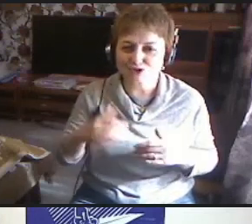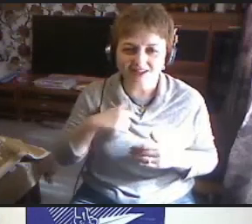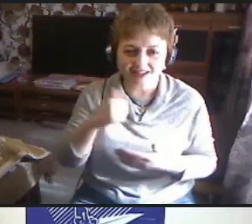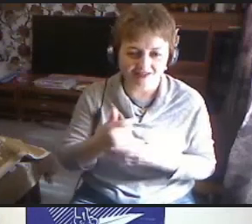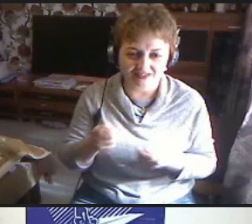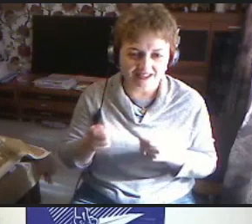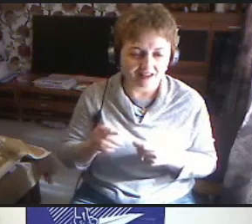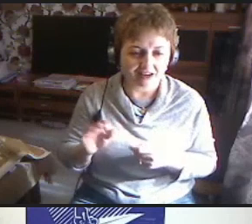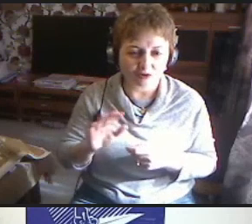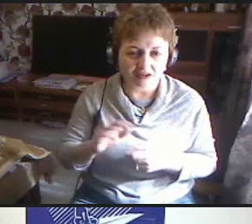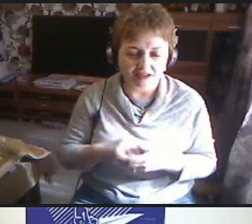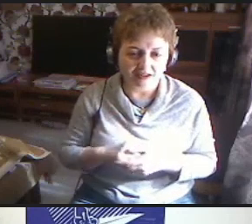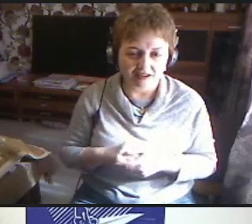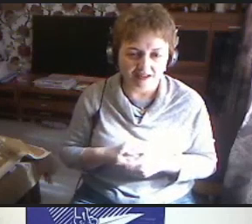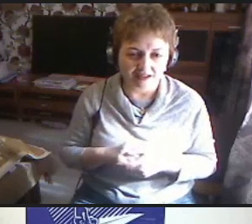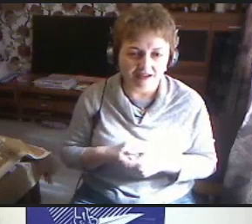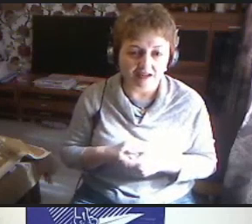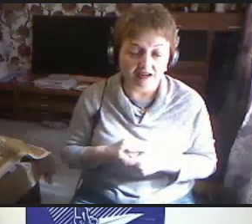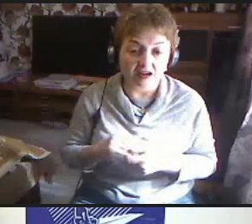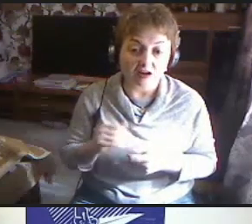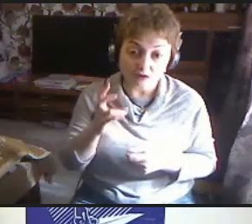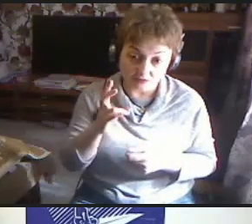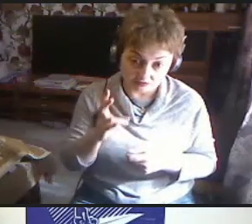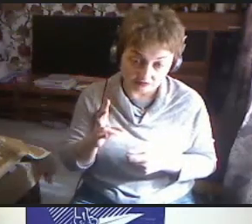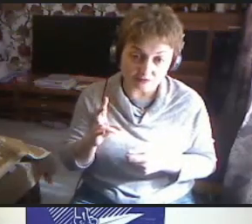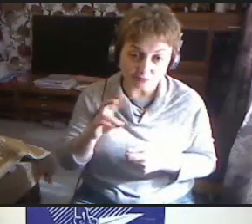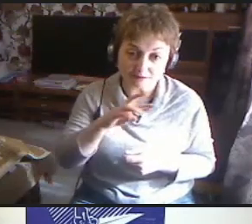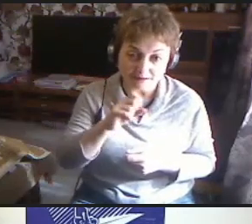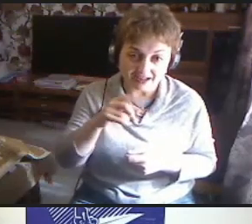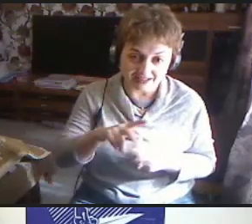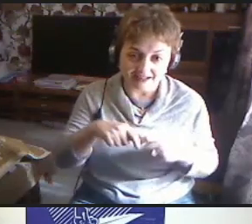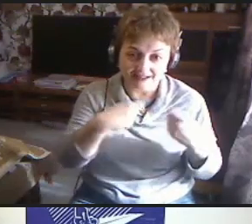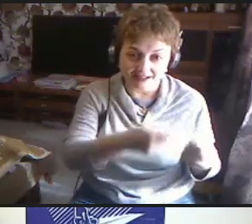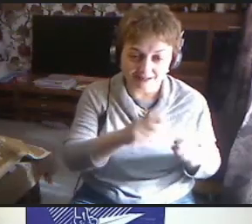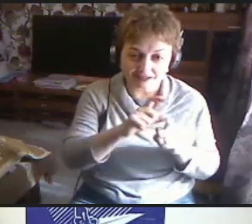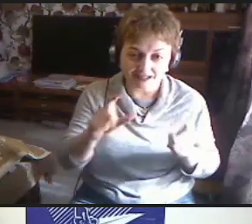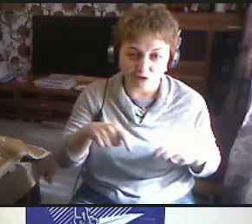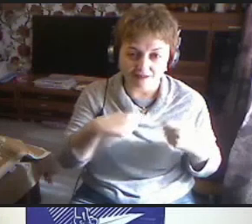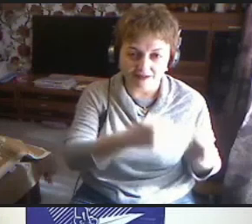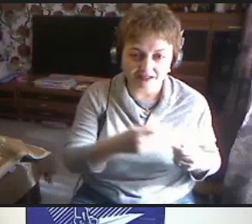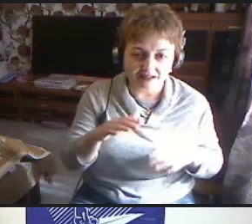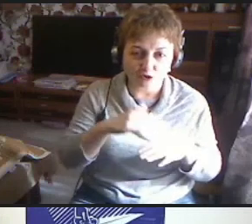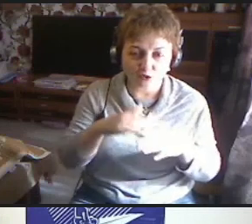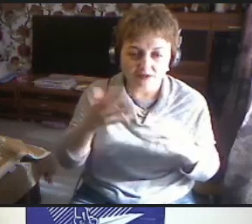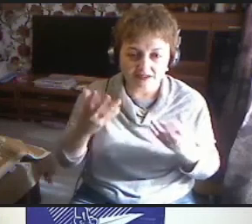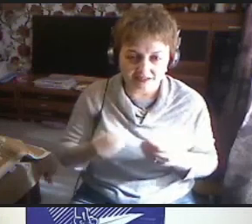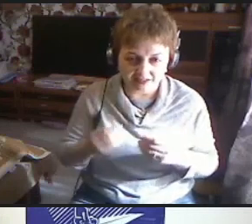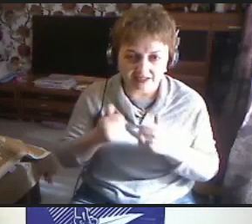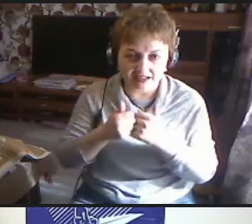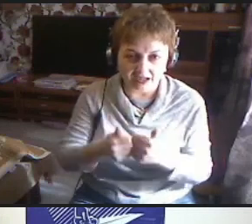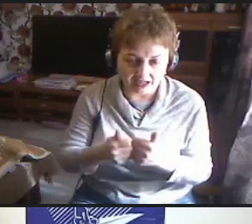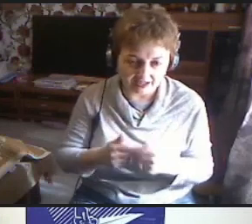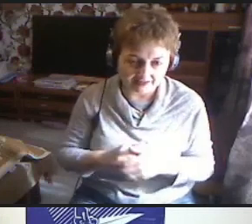возглавляет. Вот, видите, как я ошибся. Вот, ну, Мария, вам слово. Давайте передадим. Добрый день,